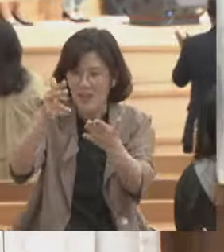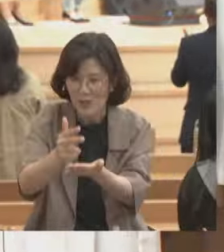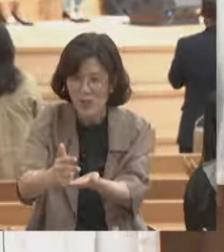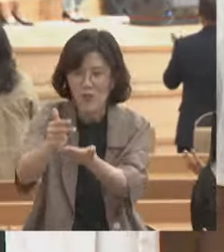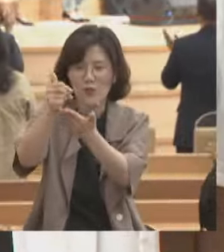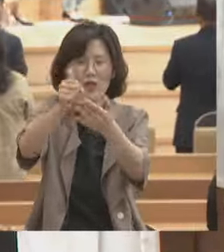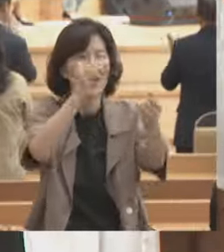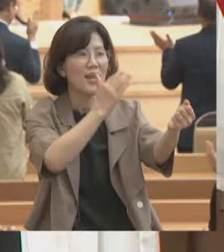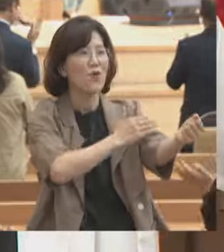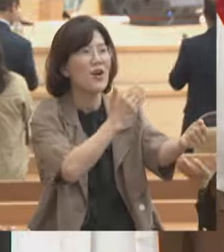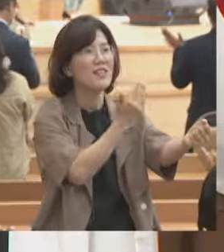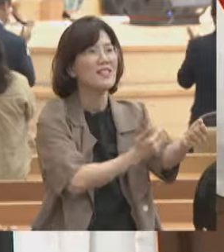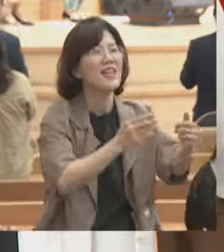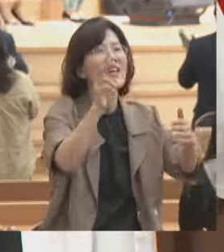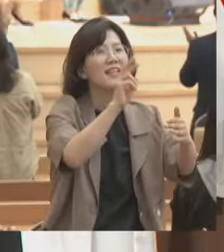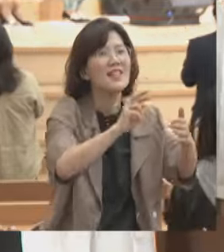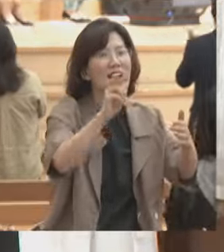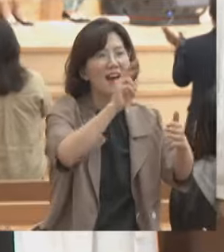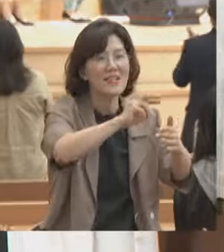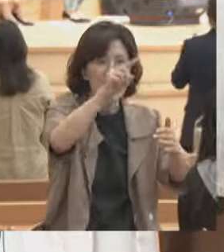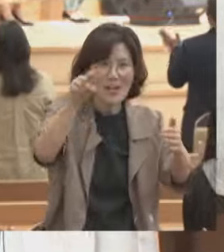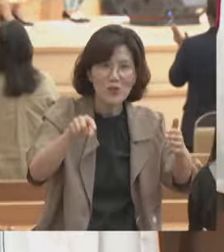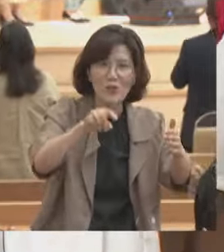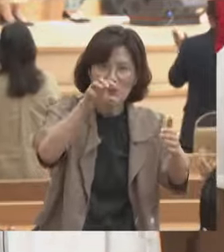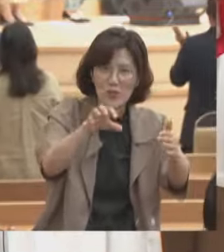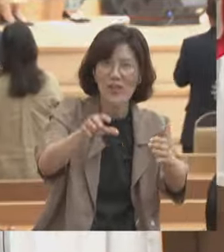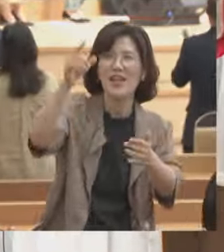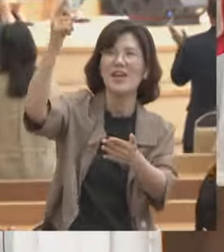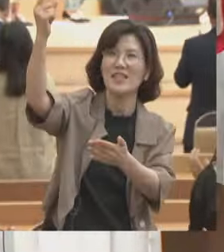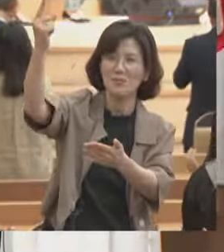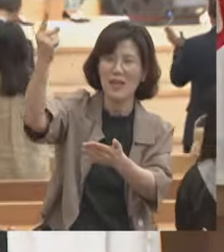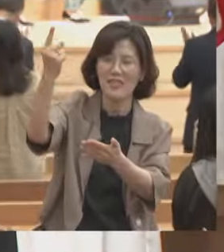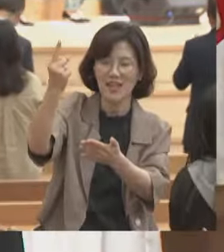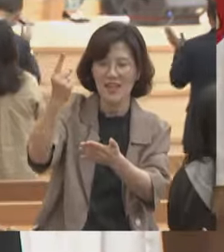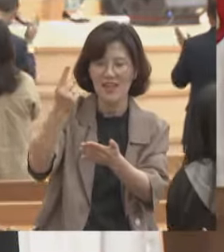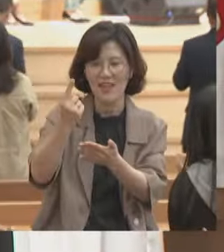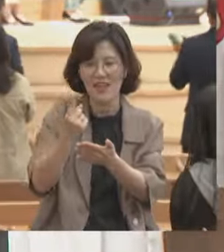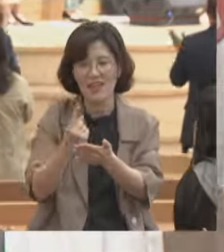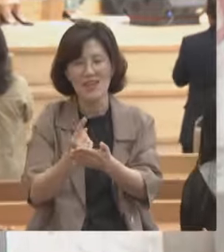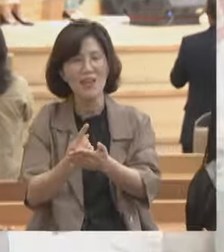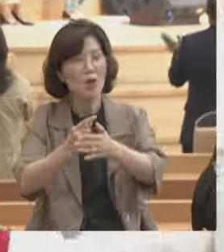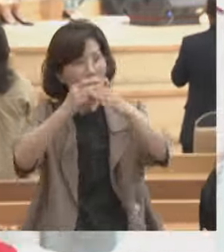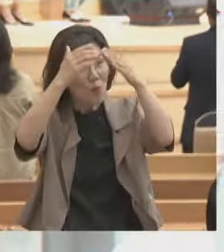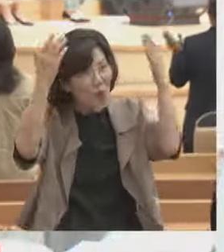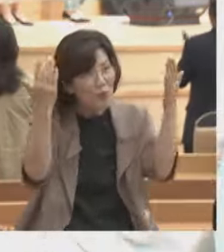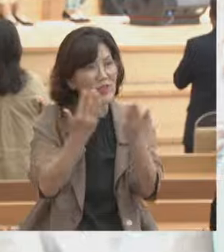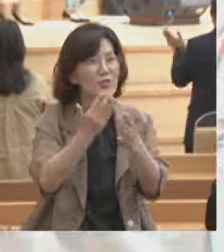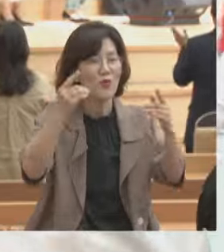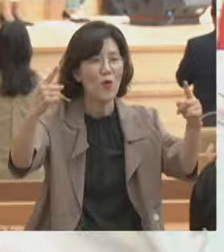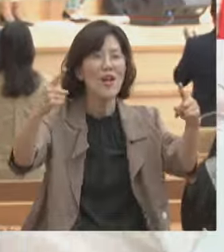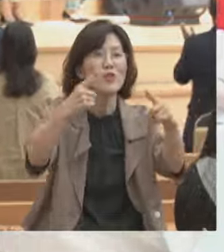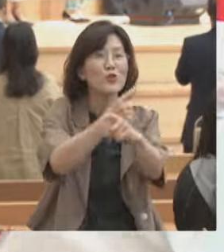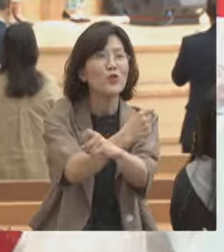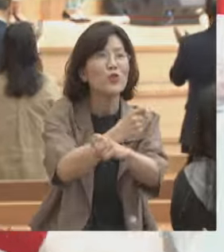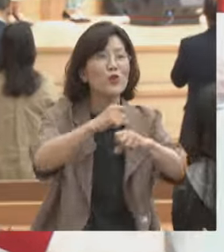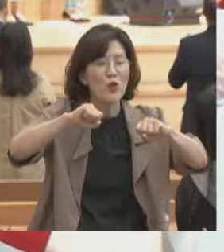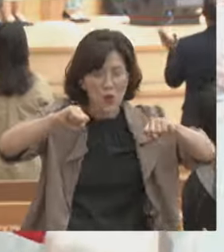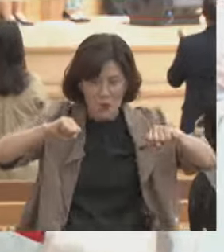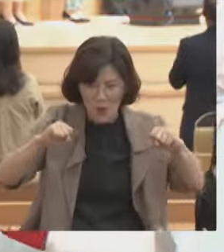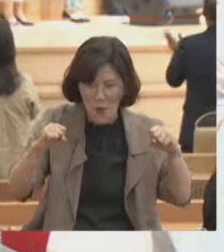주의 나라 주의 권세 찬양 중에 이 말에 모든